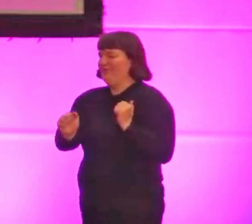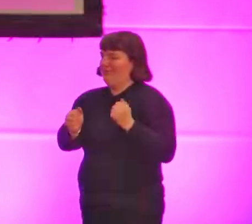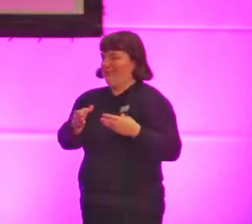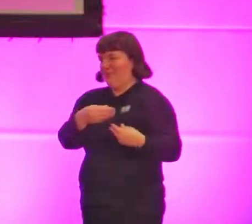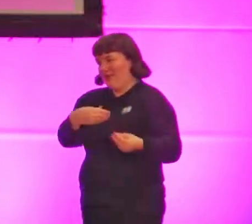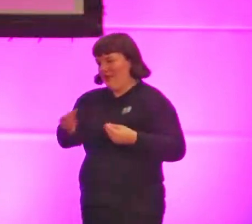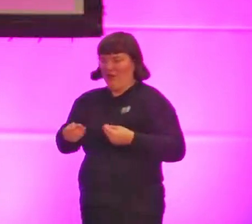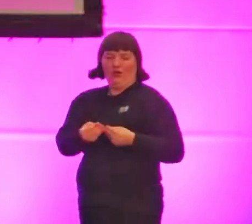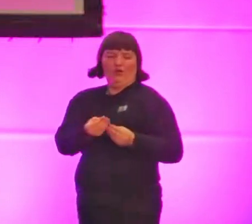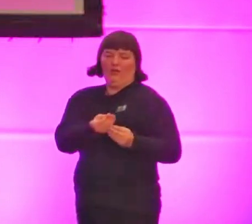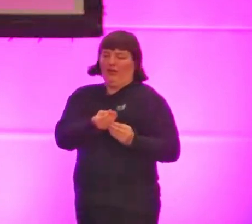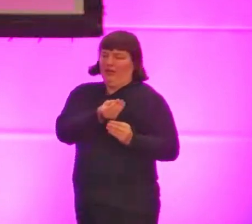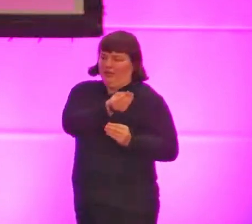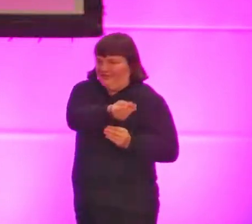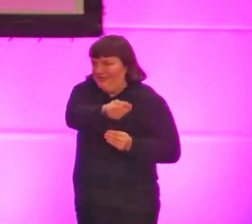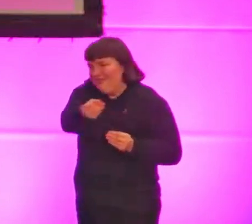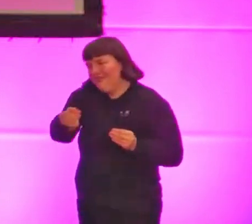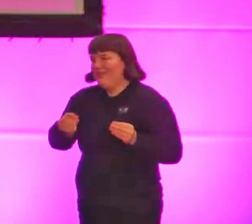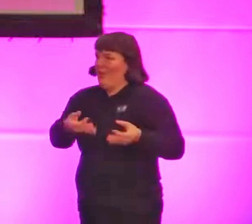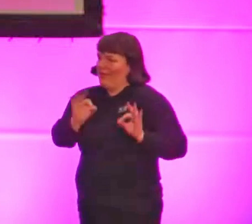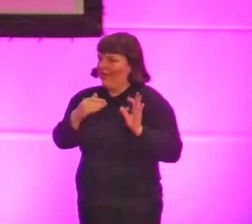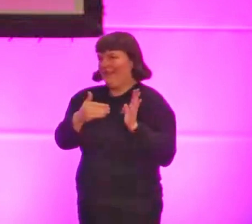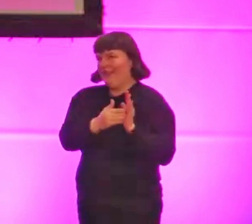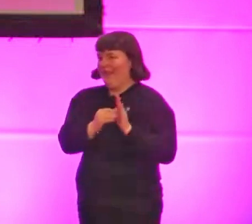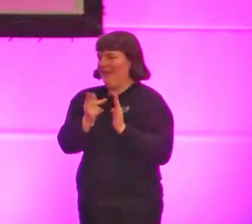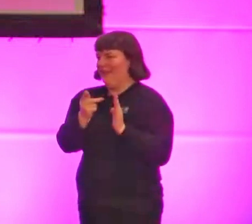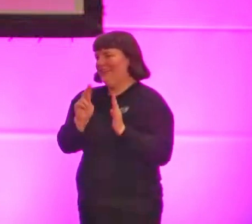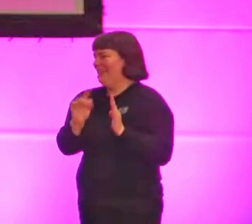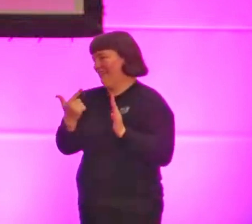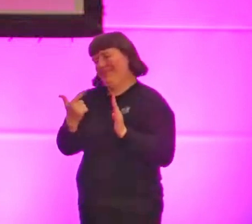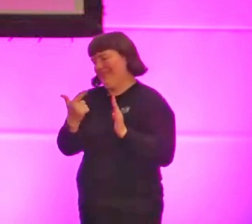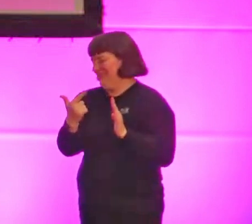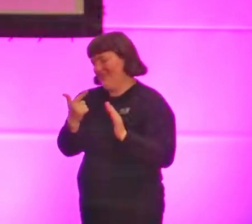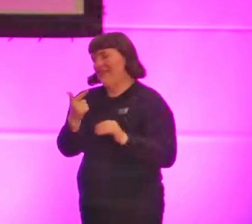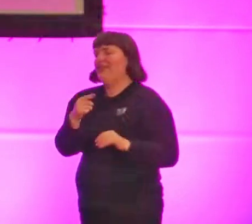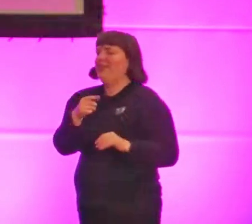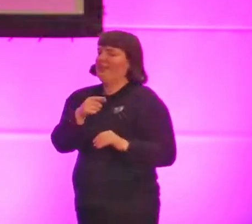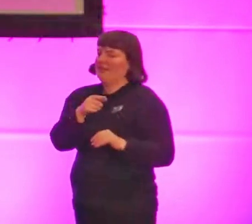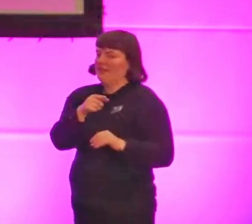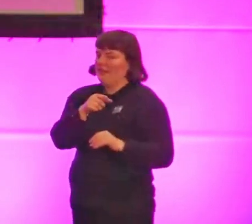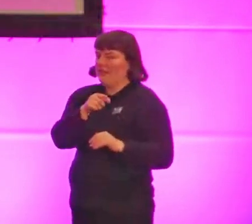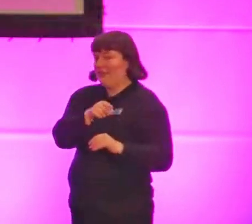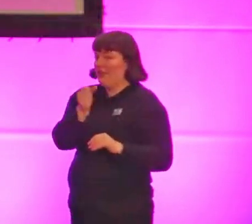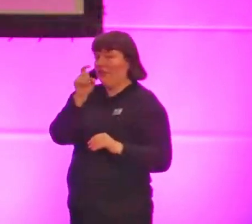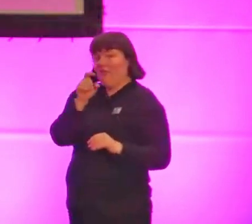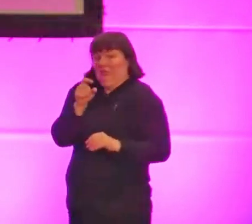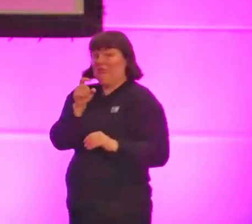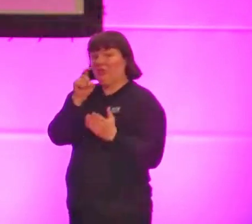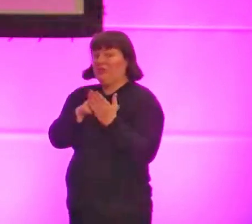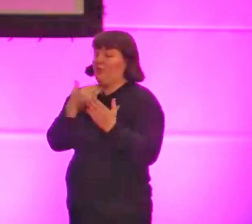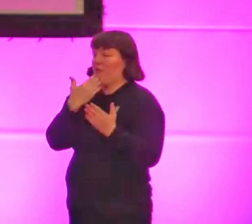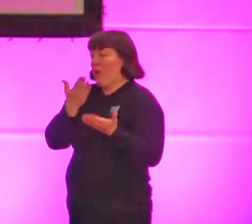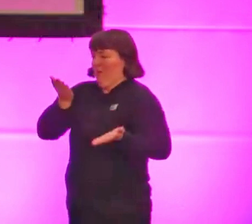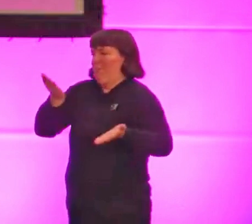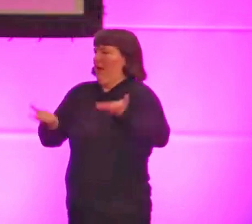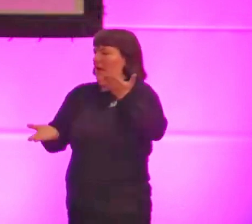eller informera om någonting till sina klienter. Det här var bara för att få en viss balans inför en